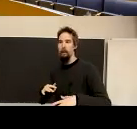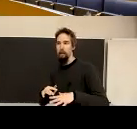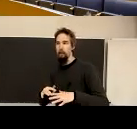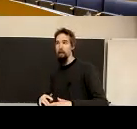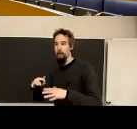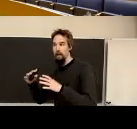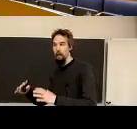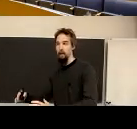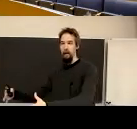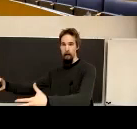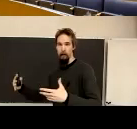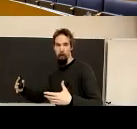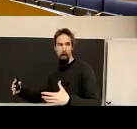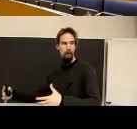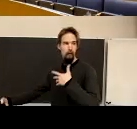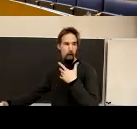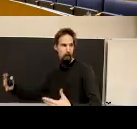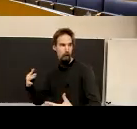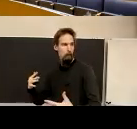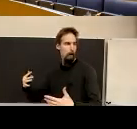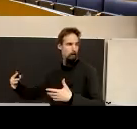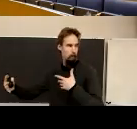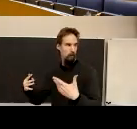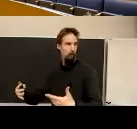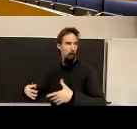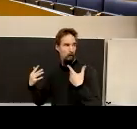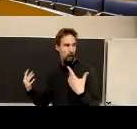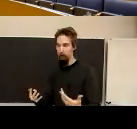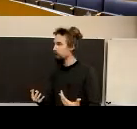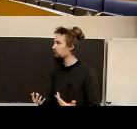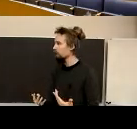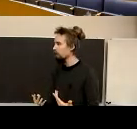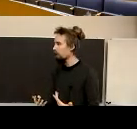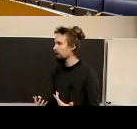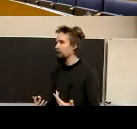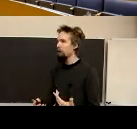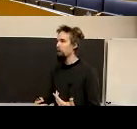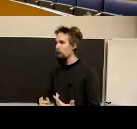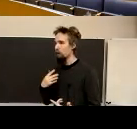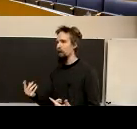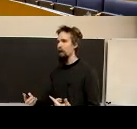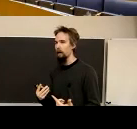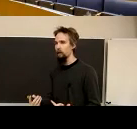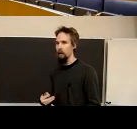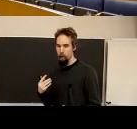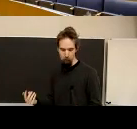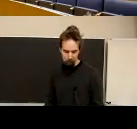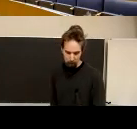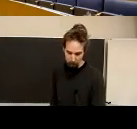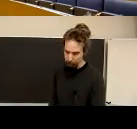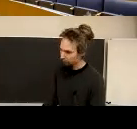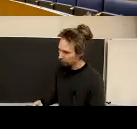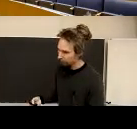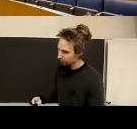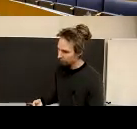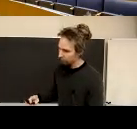tämmöisenä tietynlaisena filtterinä, joka suodattaa todellisuuden meille semmoiseen muotoon, että se on niin kuin tavallaan hyödyllinen hengissä pysymisen